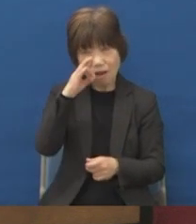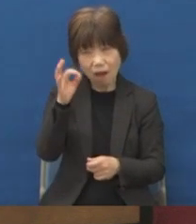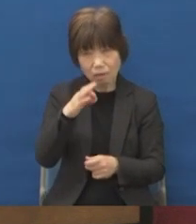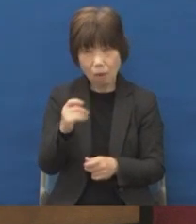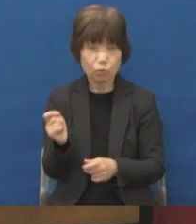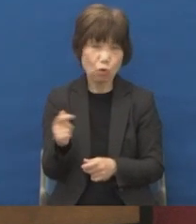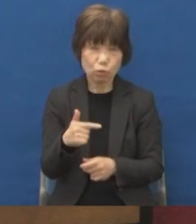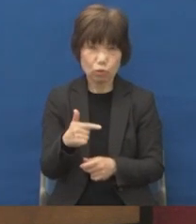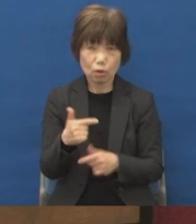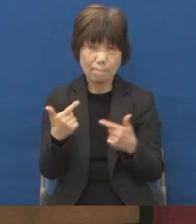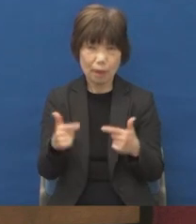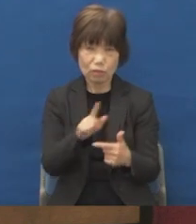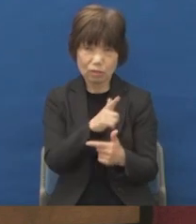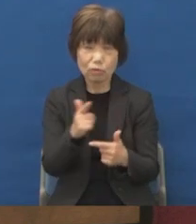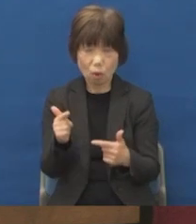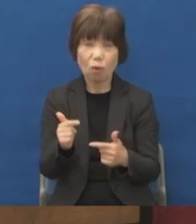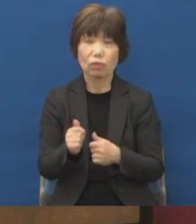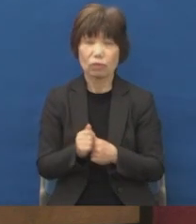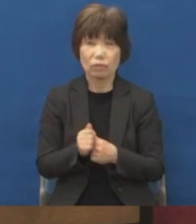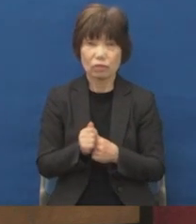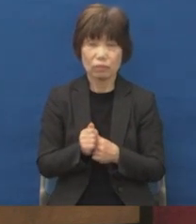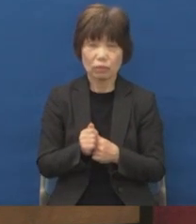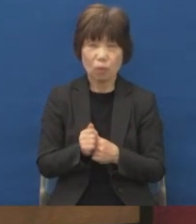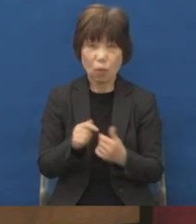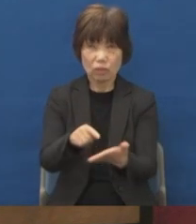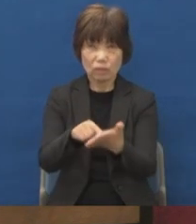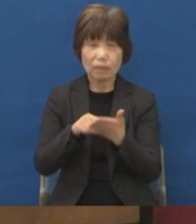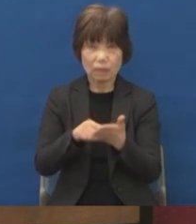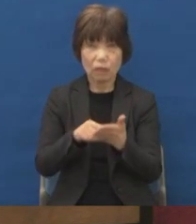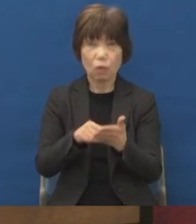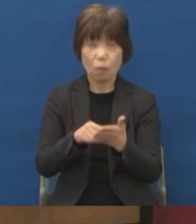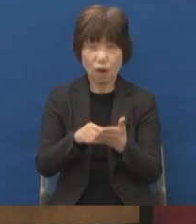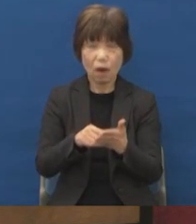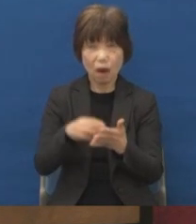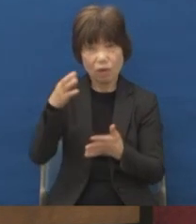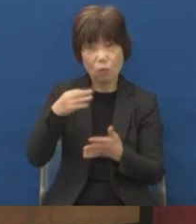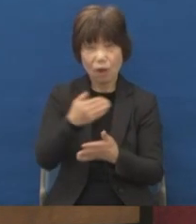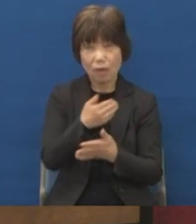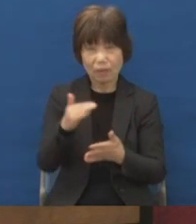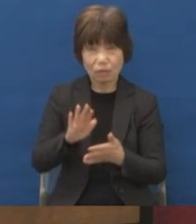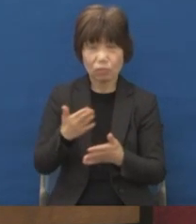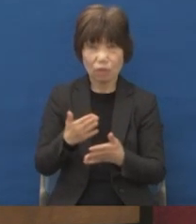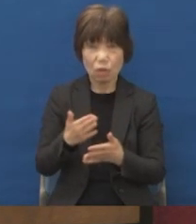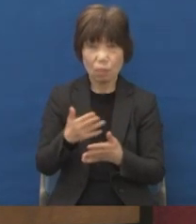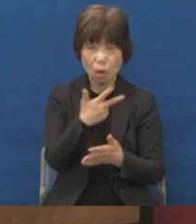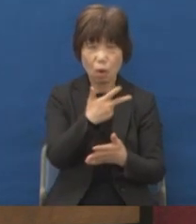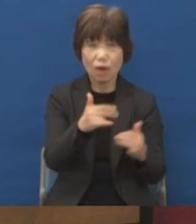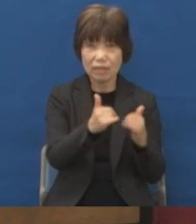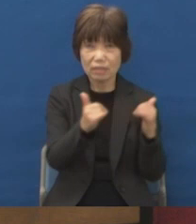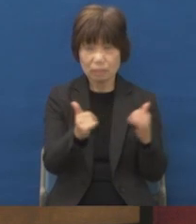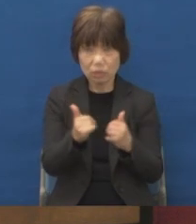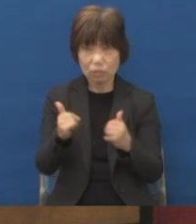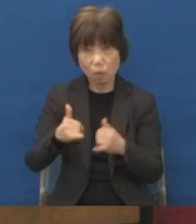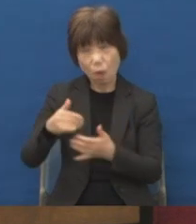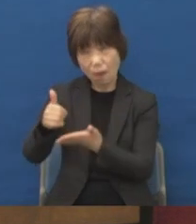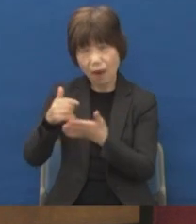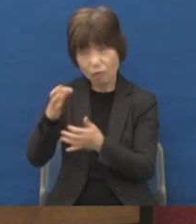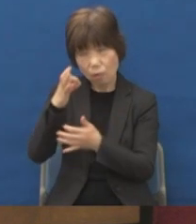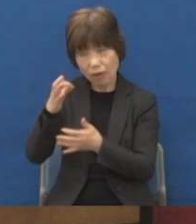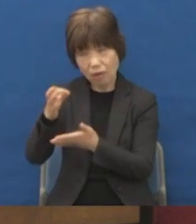ない取り組みが示されたことは評価しますが、市民と観光客の住み分けの徹底などが課題であ